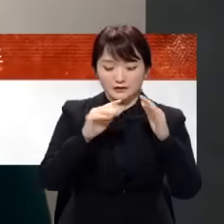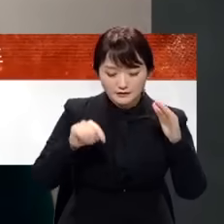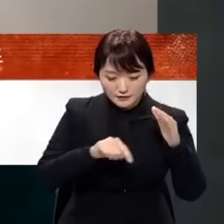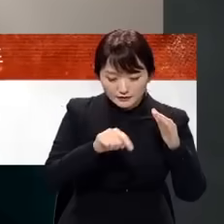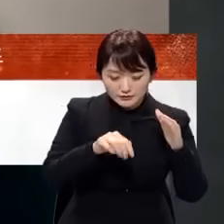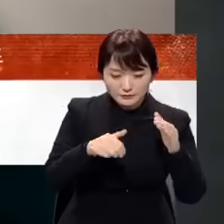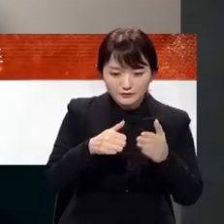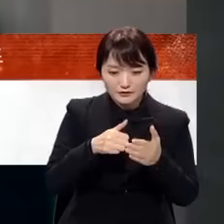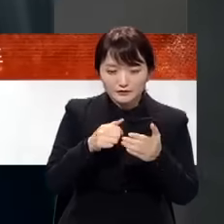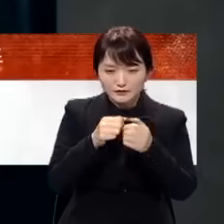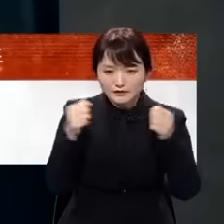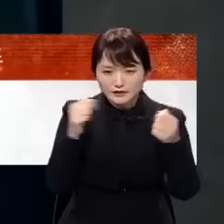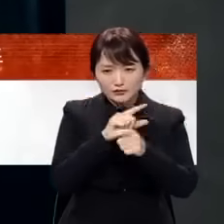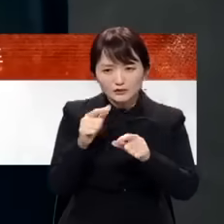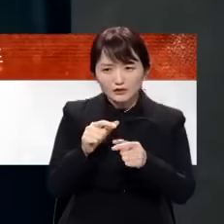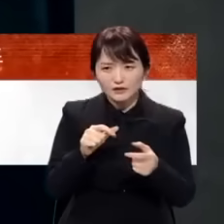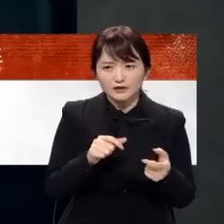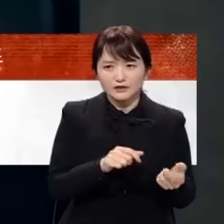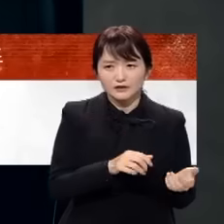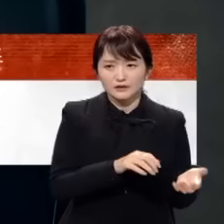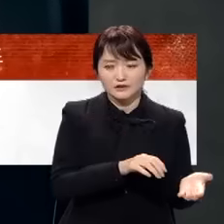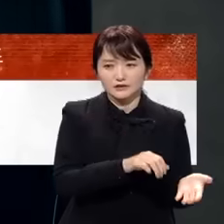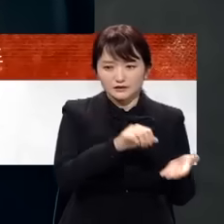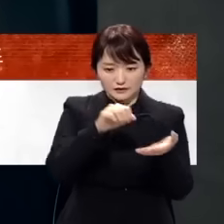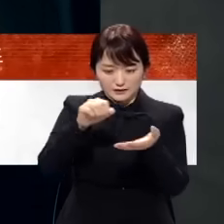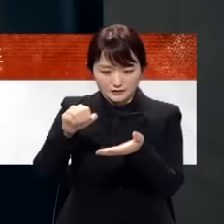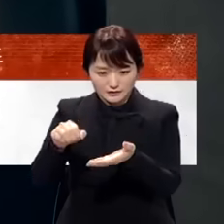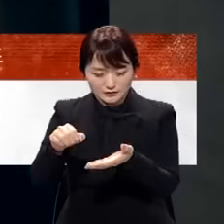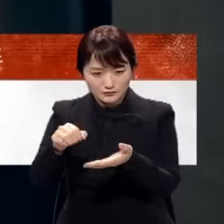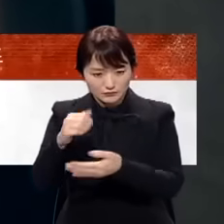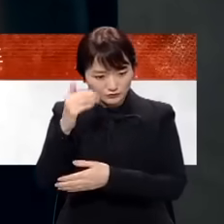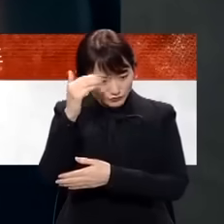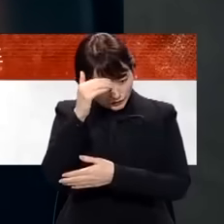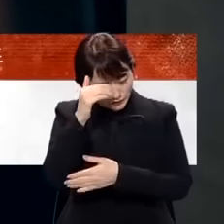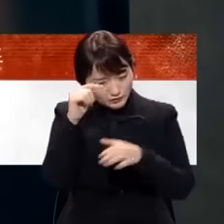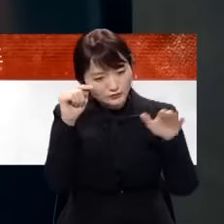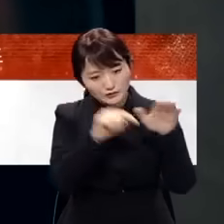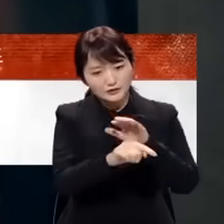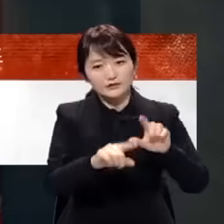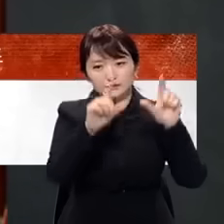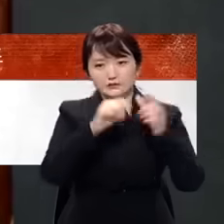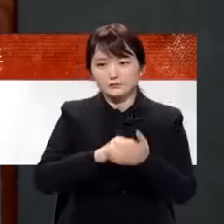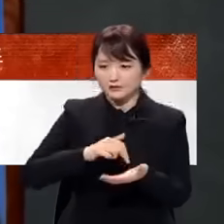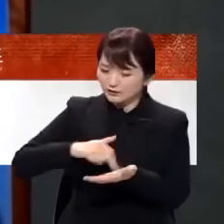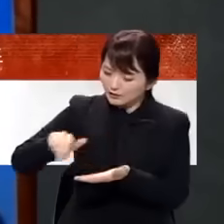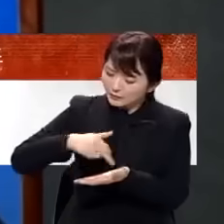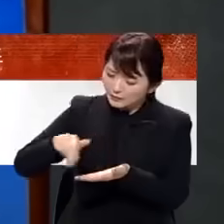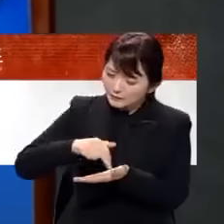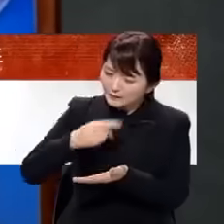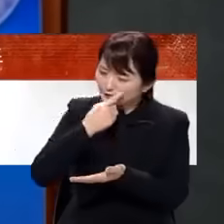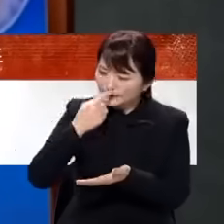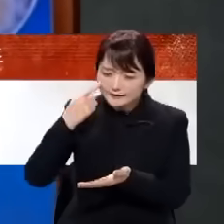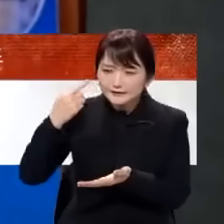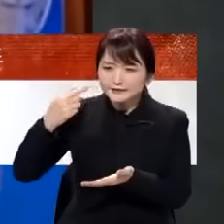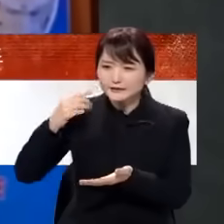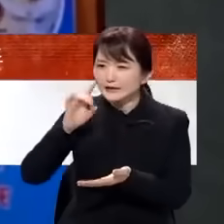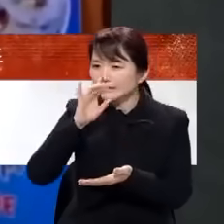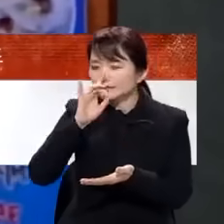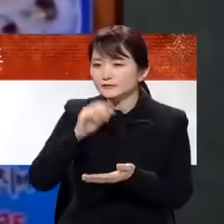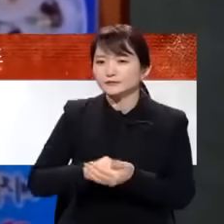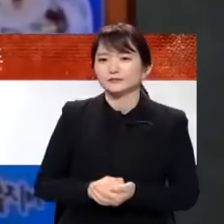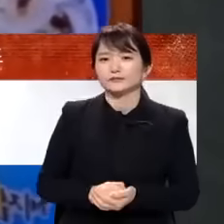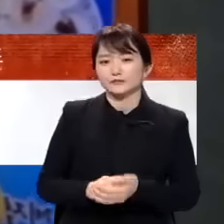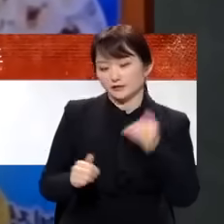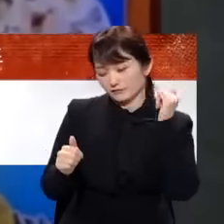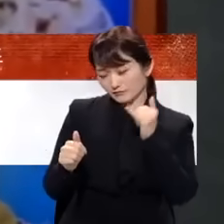보러 가기로 한 날이었어요. 근데 이제 뭐 카톡도 안 보고 해서 전화를 몇 번 했는데 뭐 문자가 온